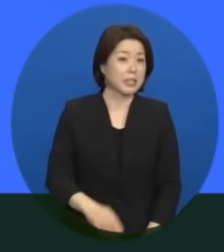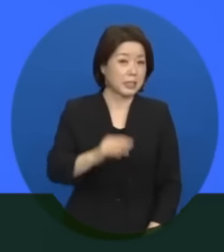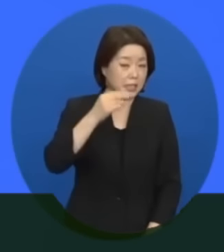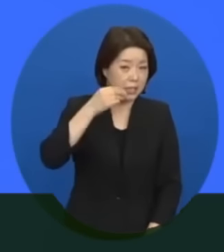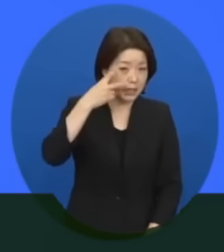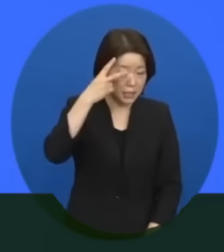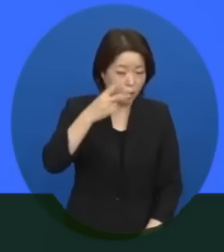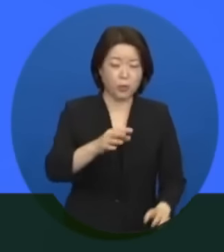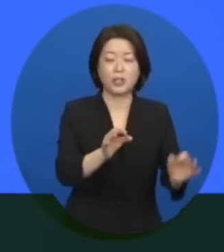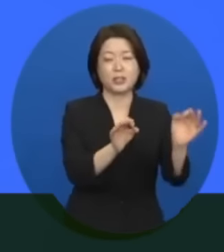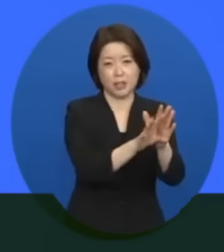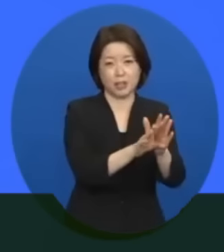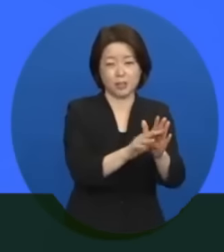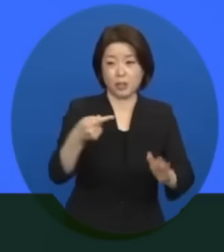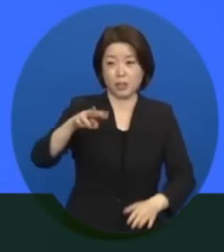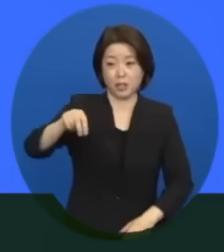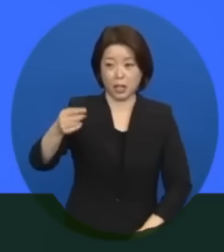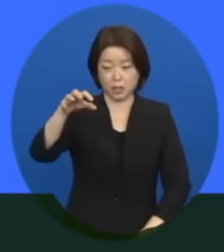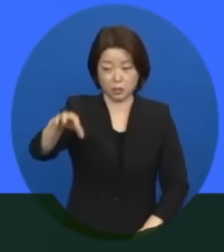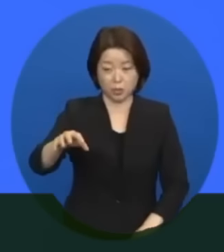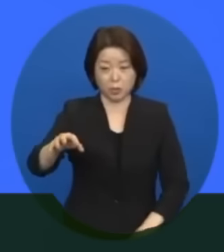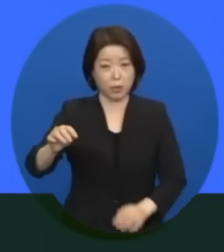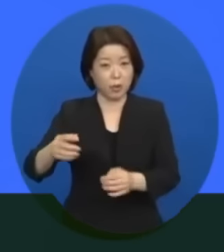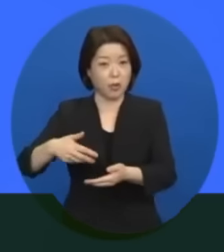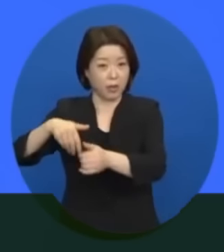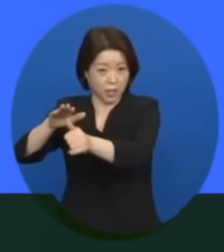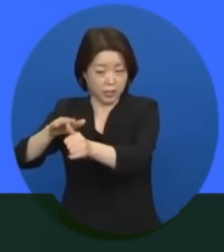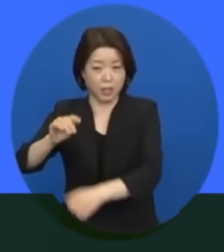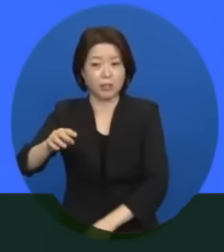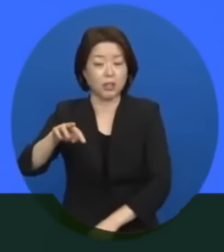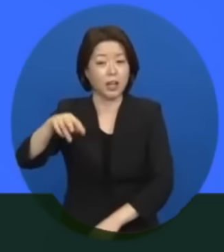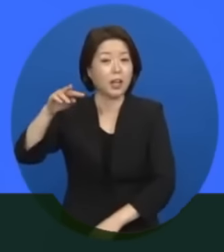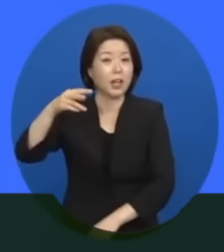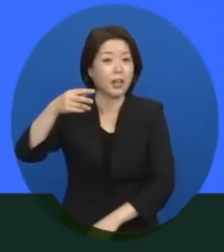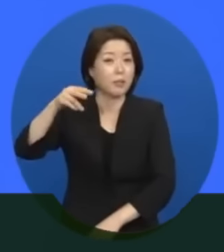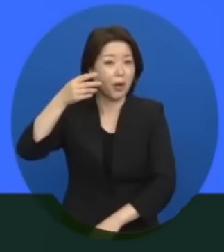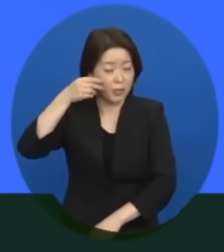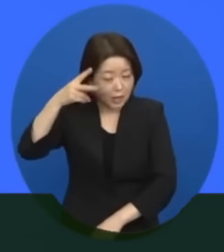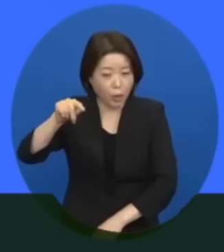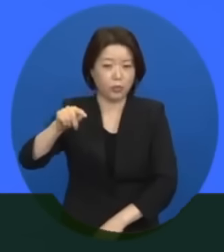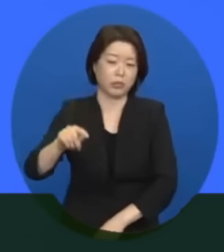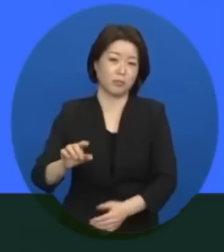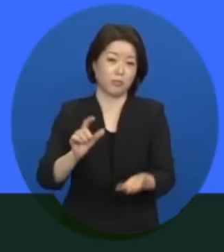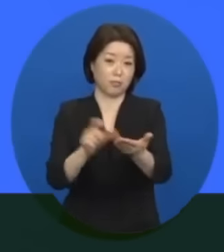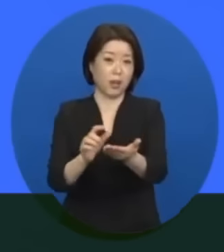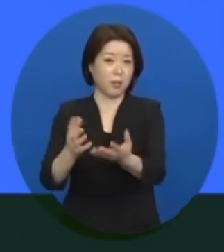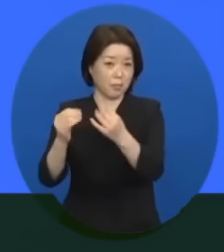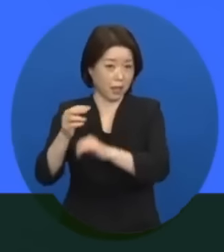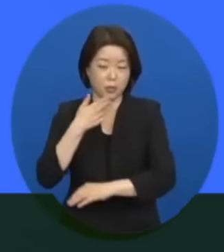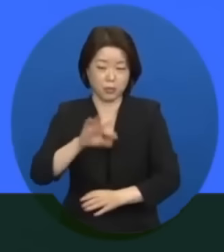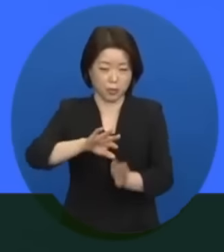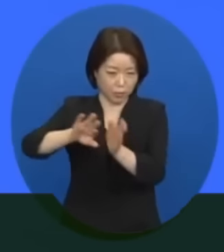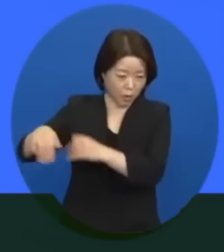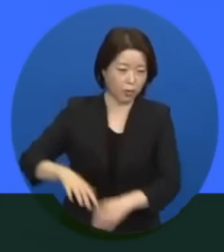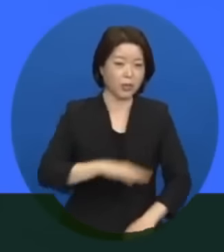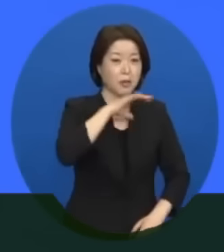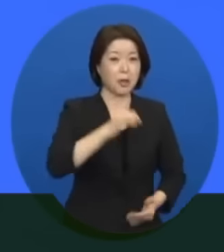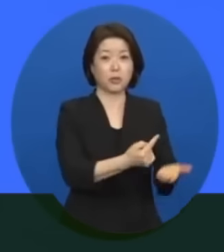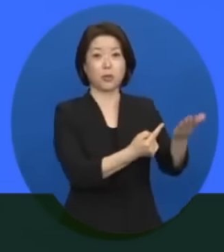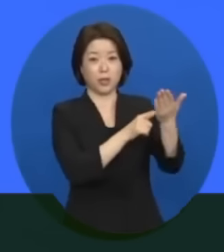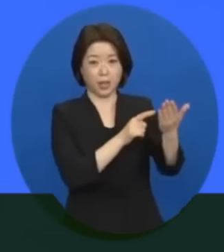들어갔잖아요 사라지고 다시 등장을 합니다 우리는이 바울이 이방인의 사도로 부름받았다 걸 잘 알고 있어요